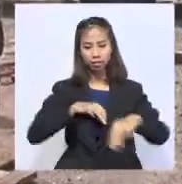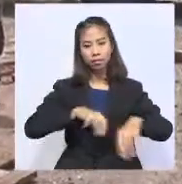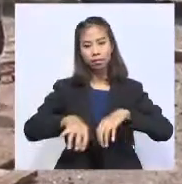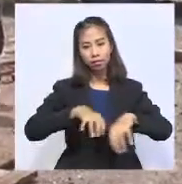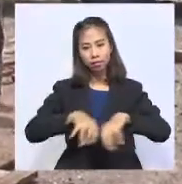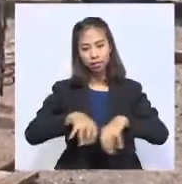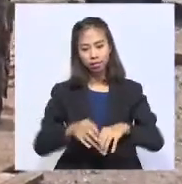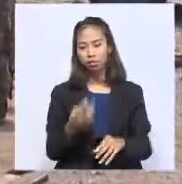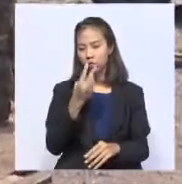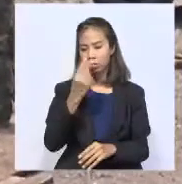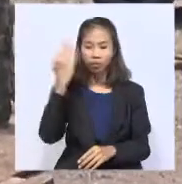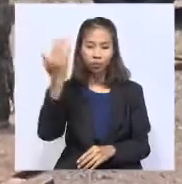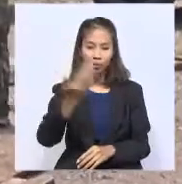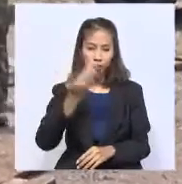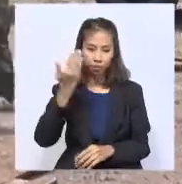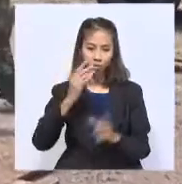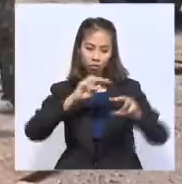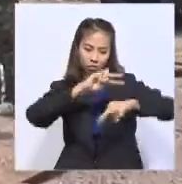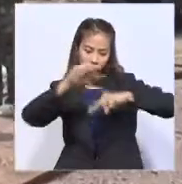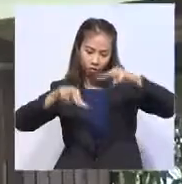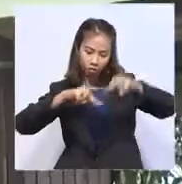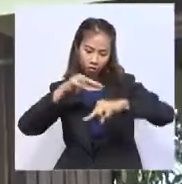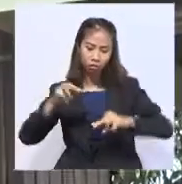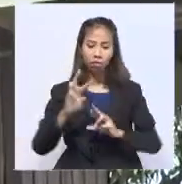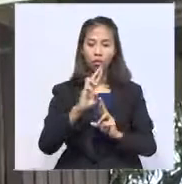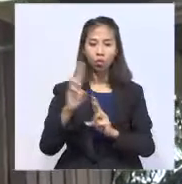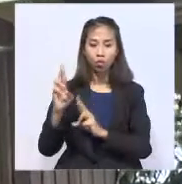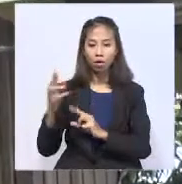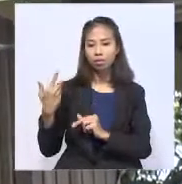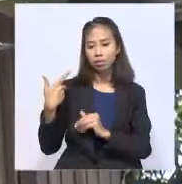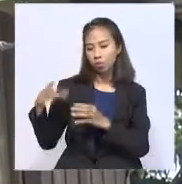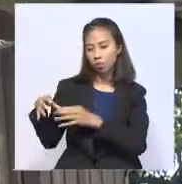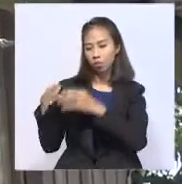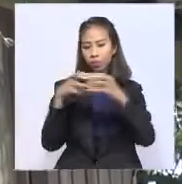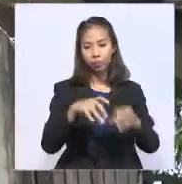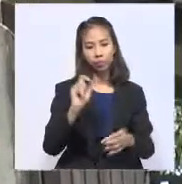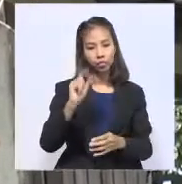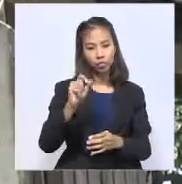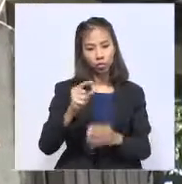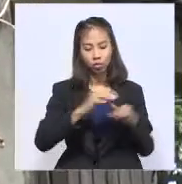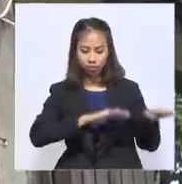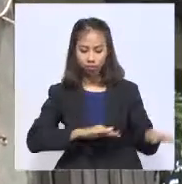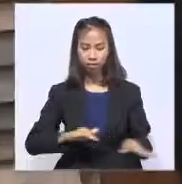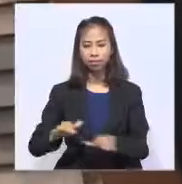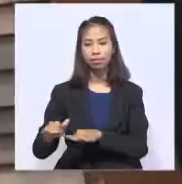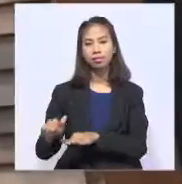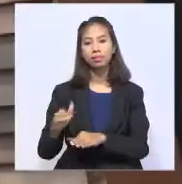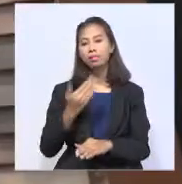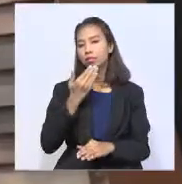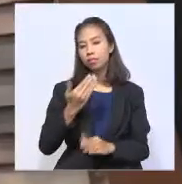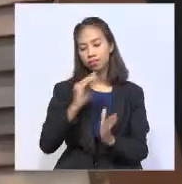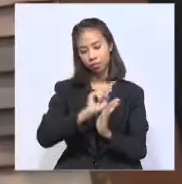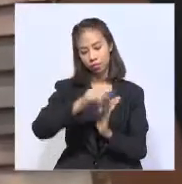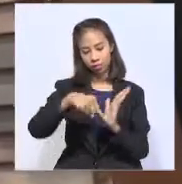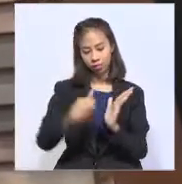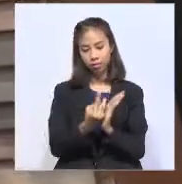ที่ติดตามสภาพอากาศแล้วก็เฝ้าระวังภัยรวมถึงชุดเคลื่อนที่เร็วและเครื่องมืออุปกรณ์ให้พร้อมเผชิญเหตุตลอด